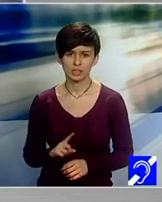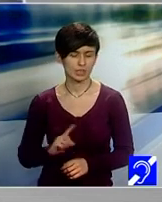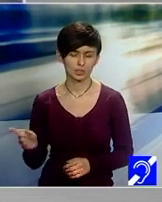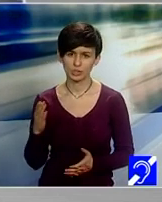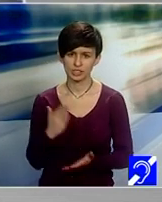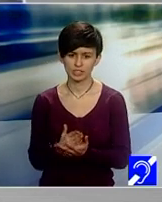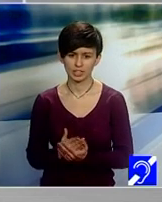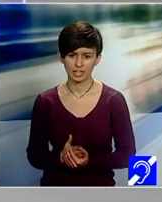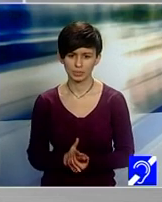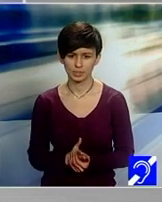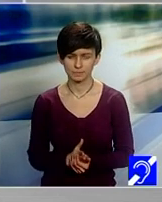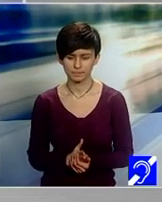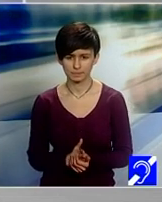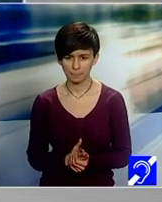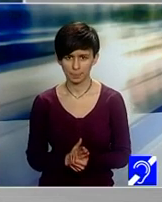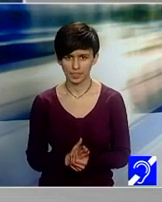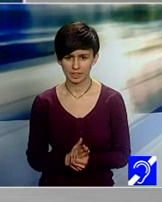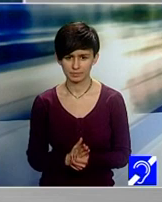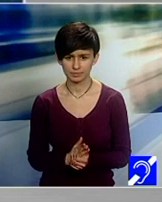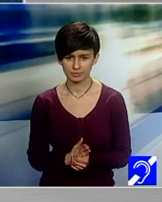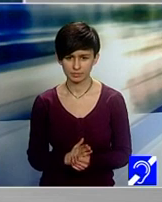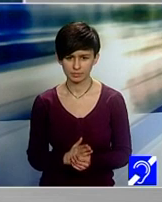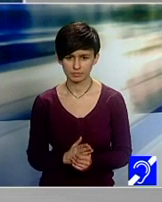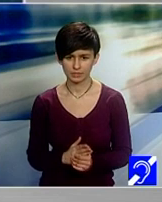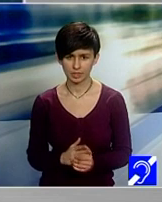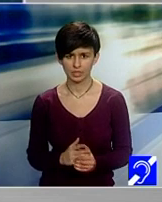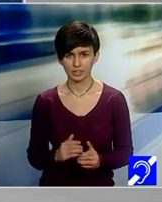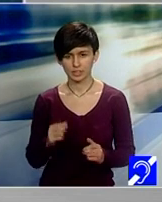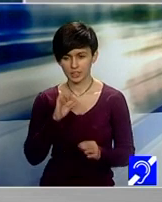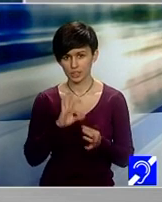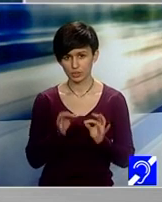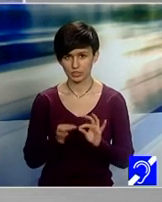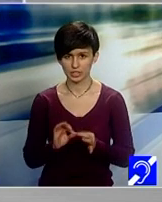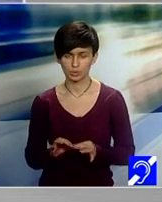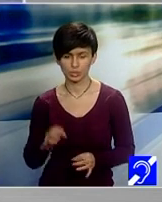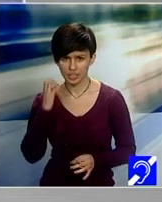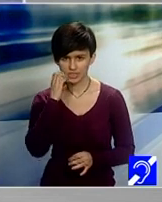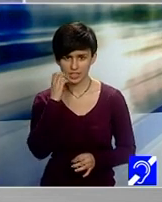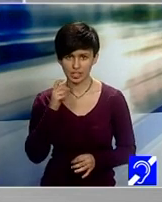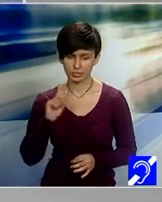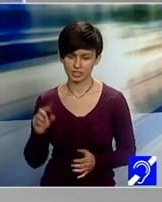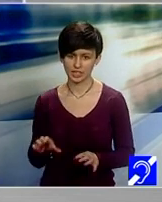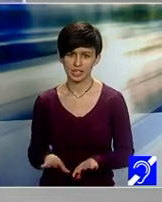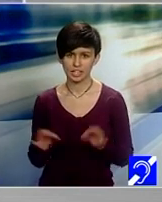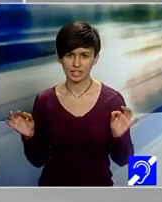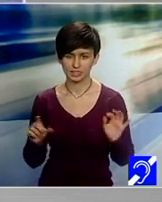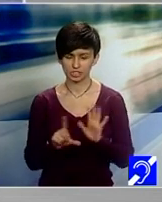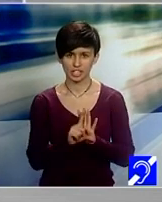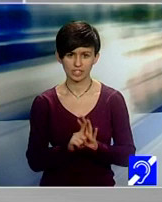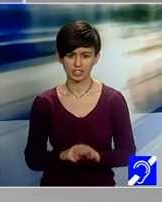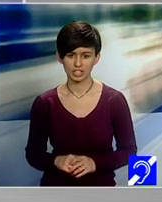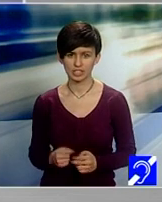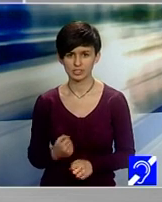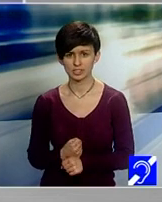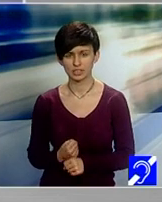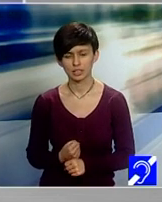vine directiva? Da, de la nivel european. Cuvântul țăranul se regăsește în legislația. Este de la nivel european, însă există foarte multe țări din